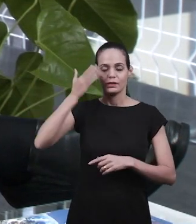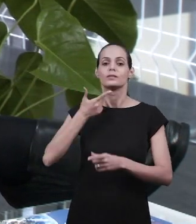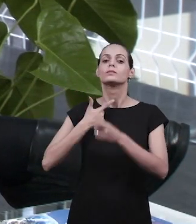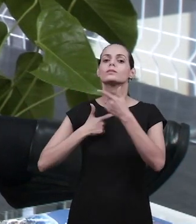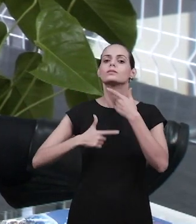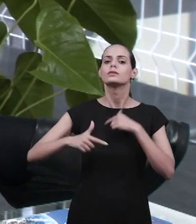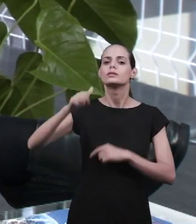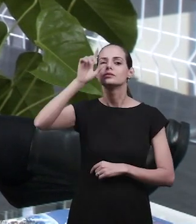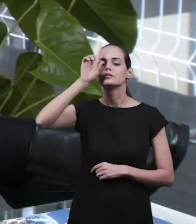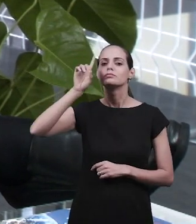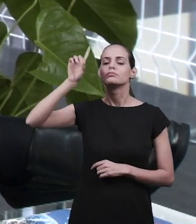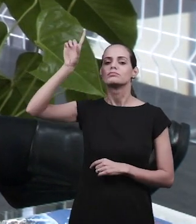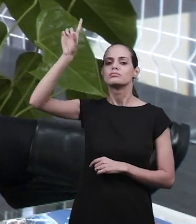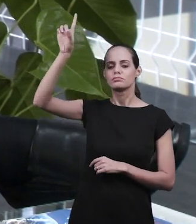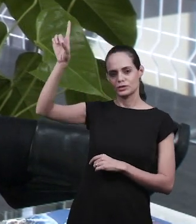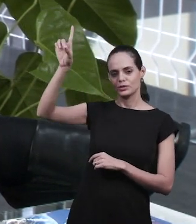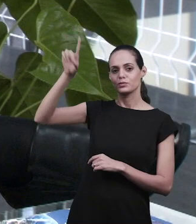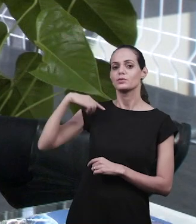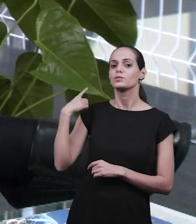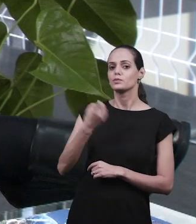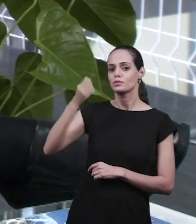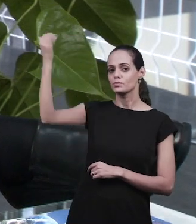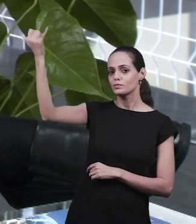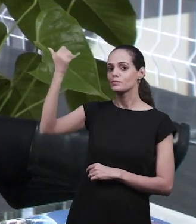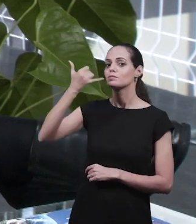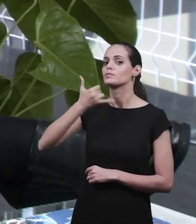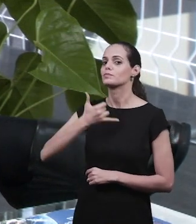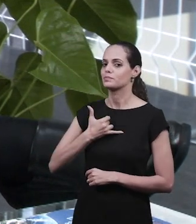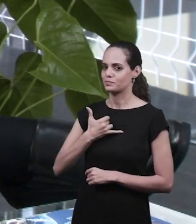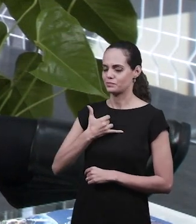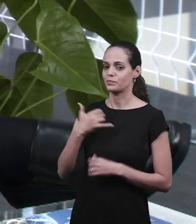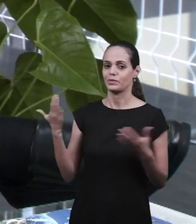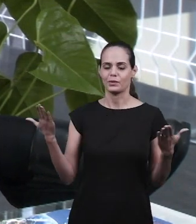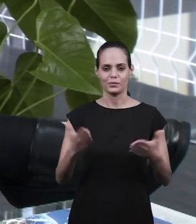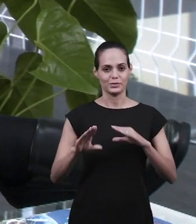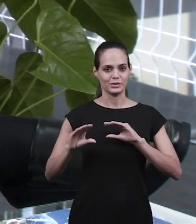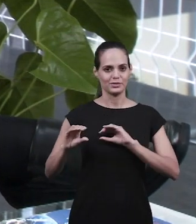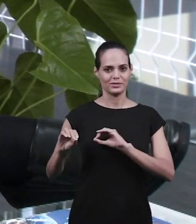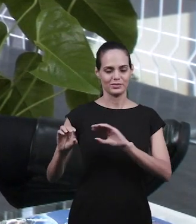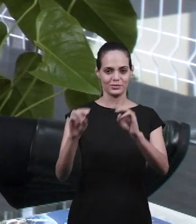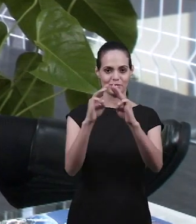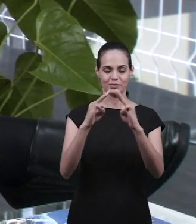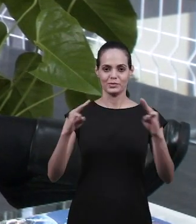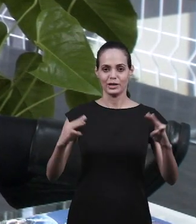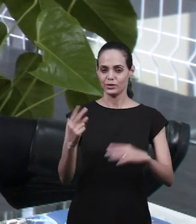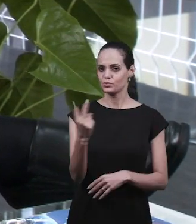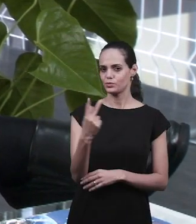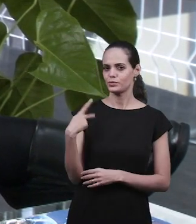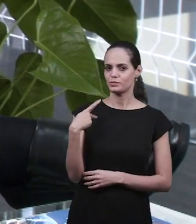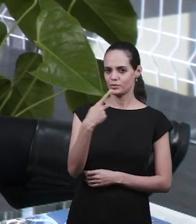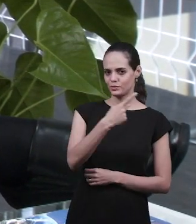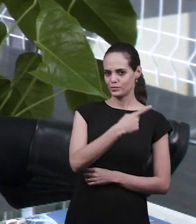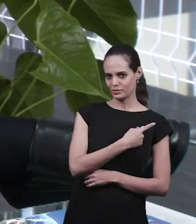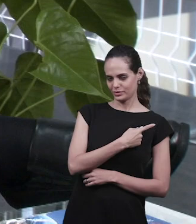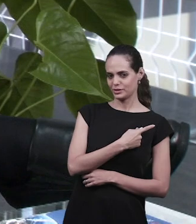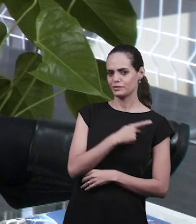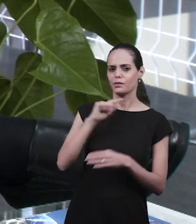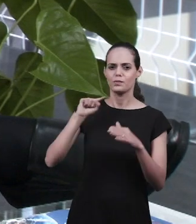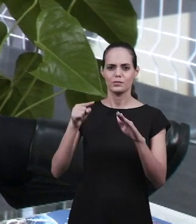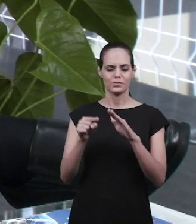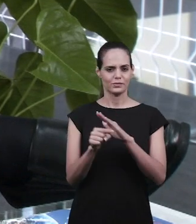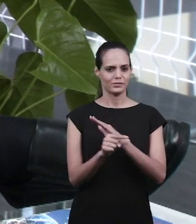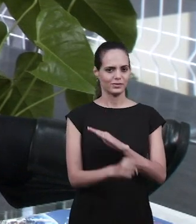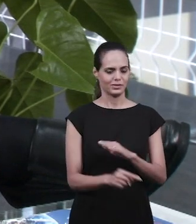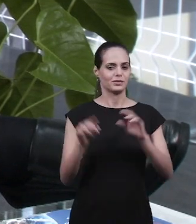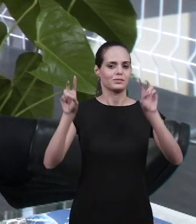lui, entendre sa voix. Aujourd'hui, dans le volet Leçons du Manaïm, les pasteurs Daniel Moreira et Sergio Souza vont approfondir